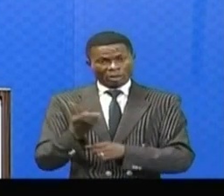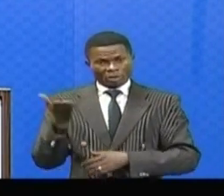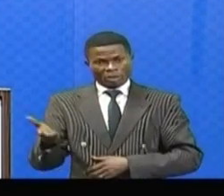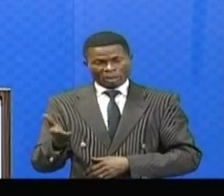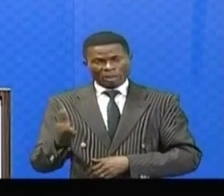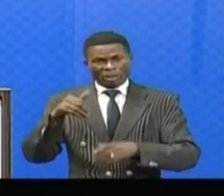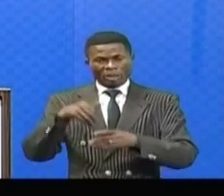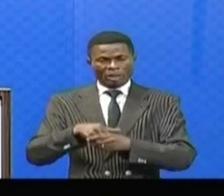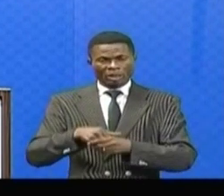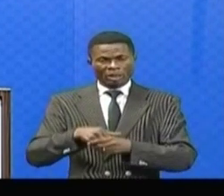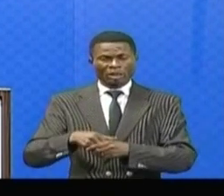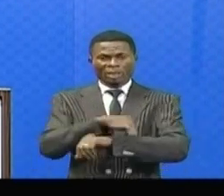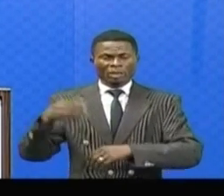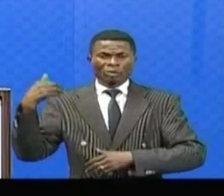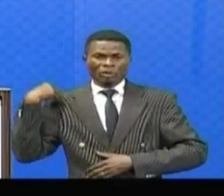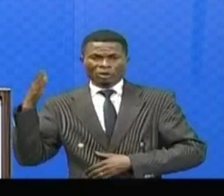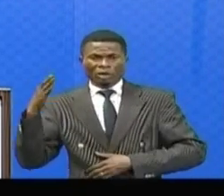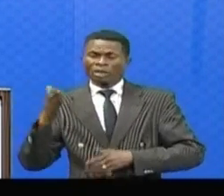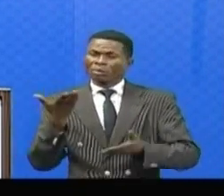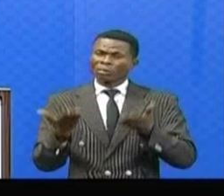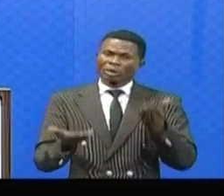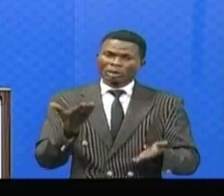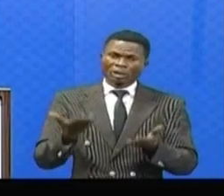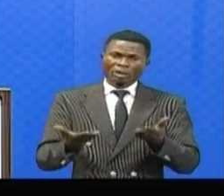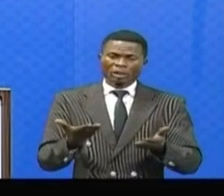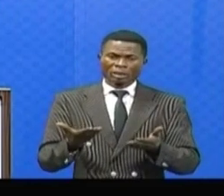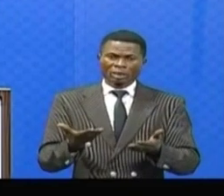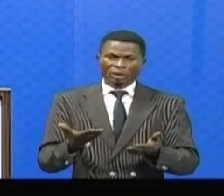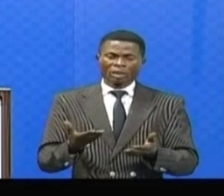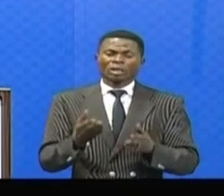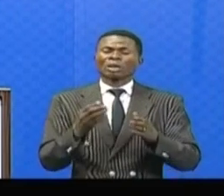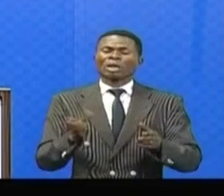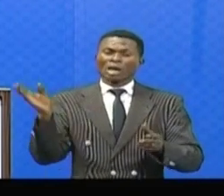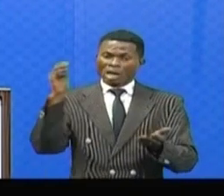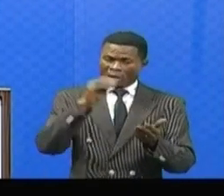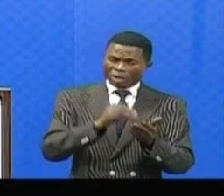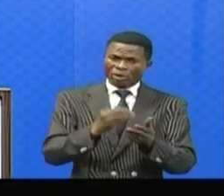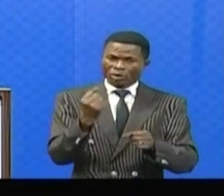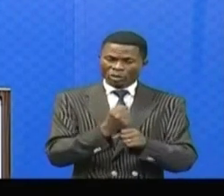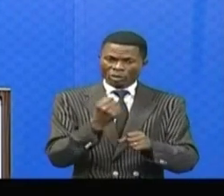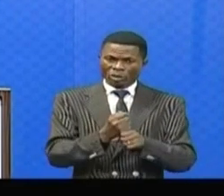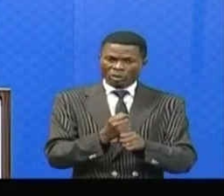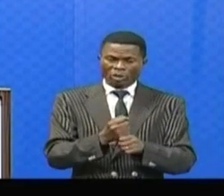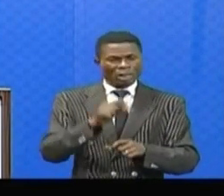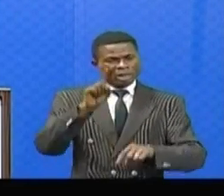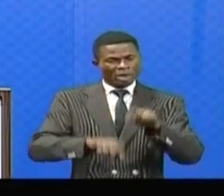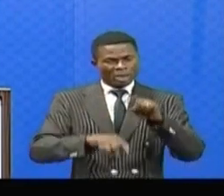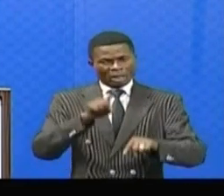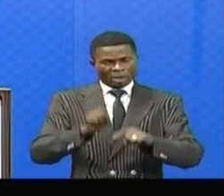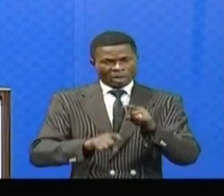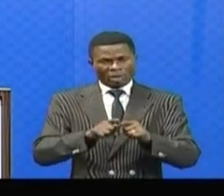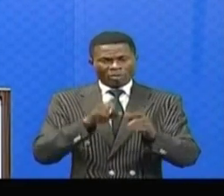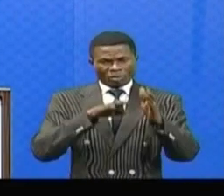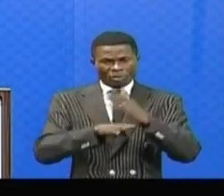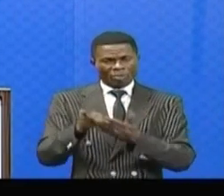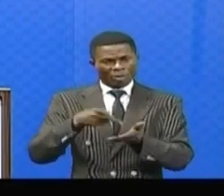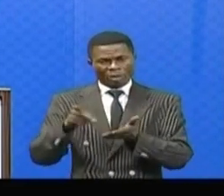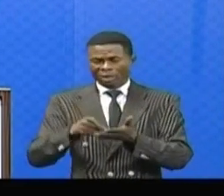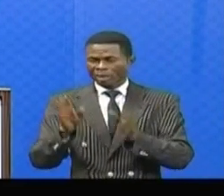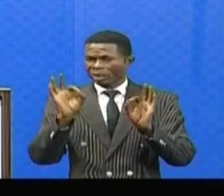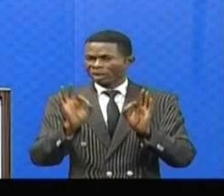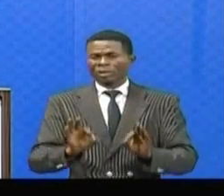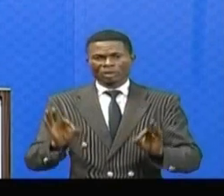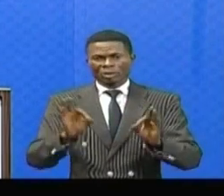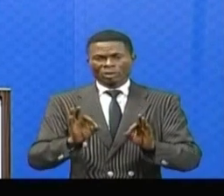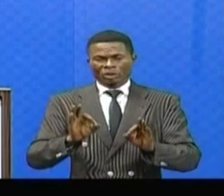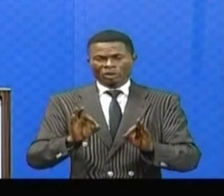sein de nos administrations, soit, bien que mécanisés, par leur impossibilité d'accéder à leur rémunération